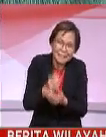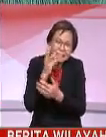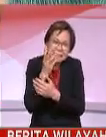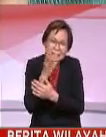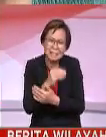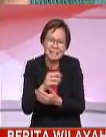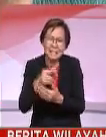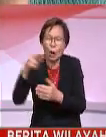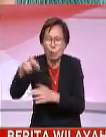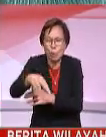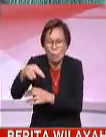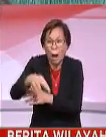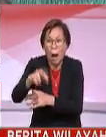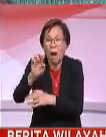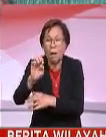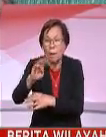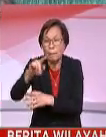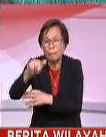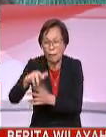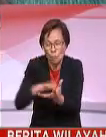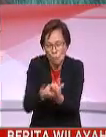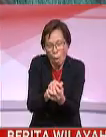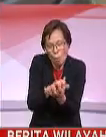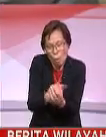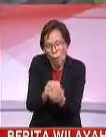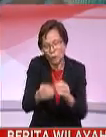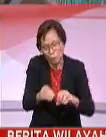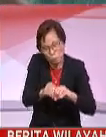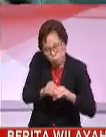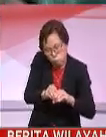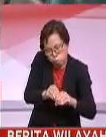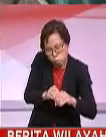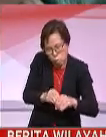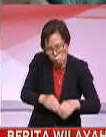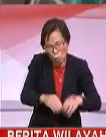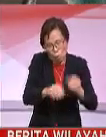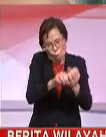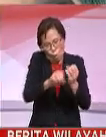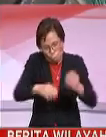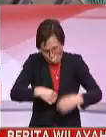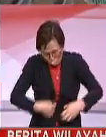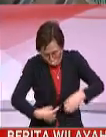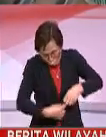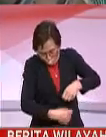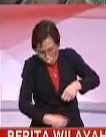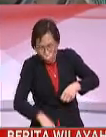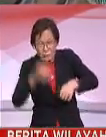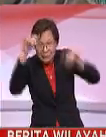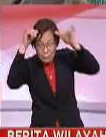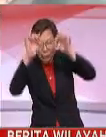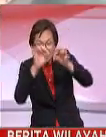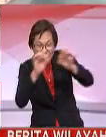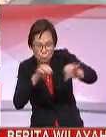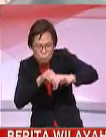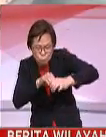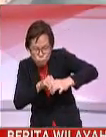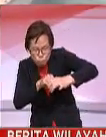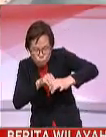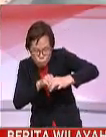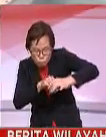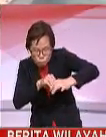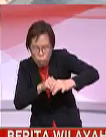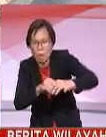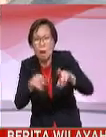dan rempah ratus yang diperap bersama sebelum disumbat ke dalam usus lembu yang nipis. Dia ada makanan sos dia gini, dia macam